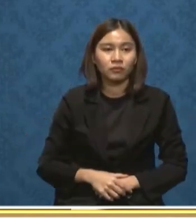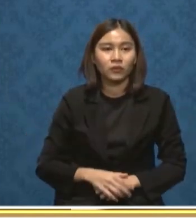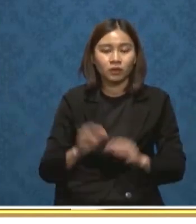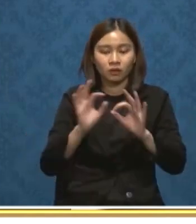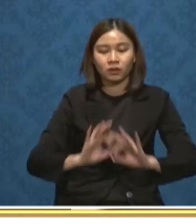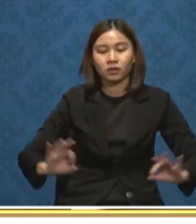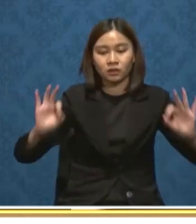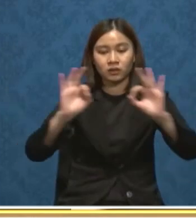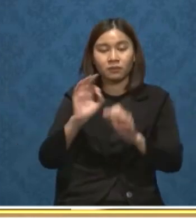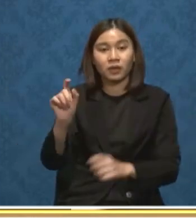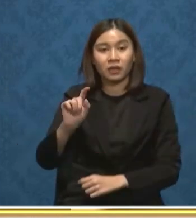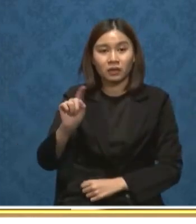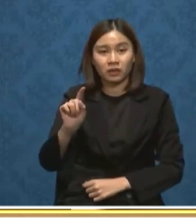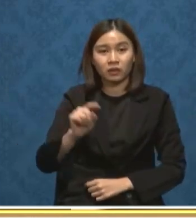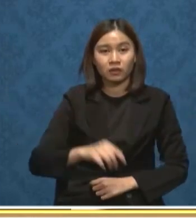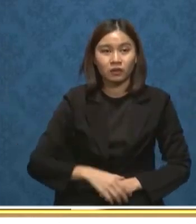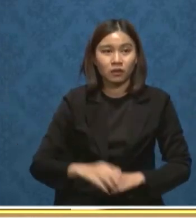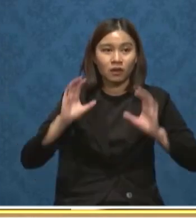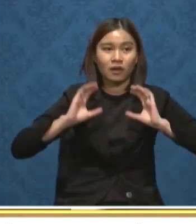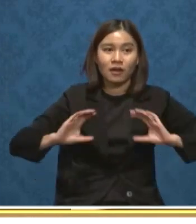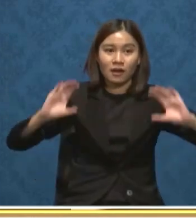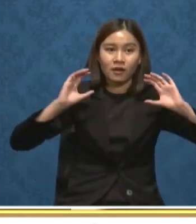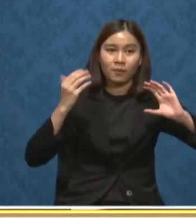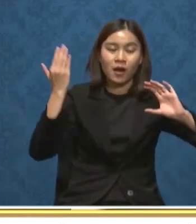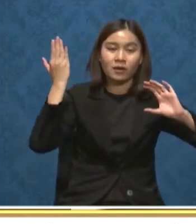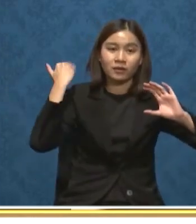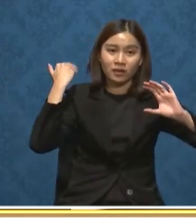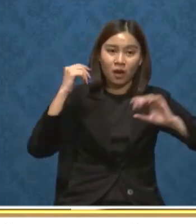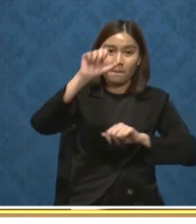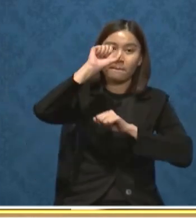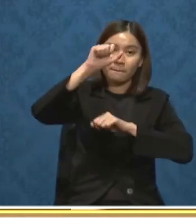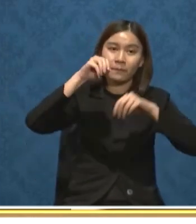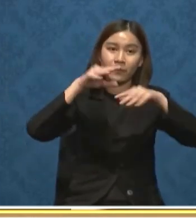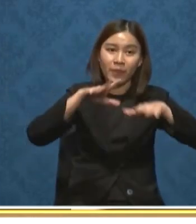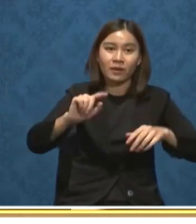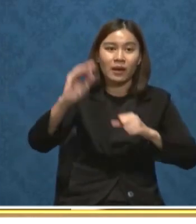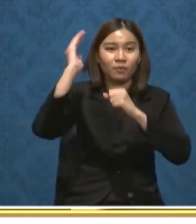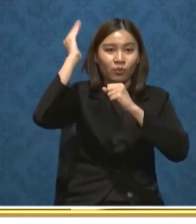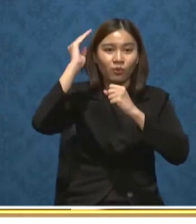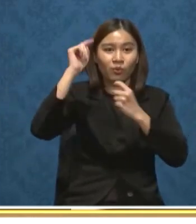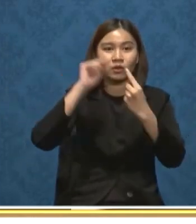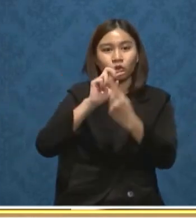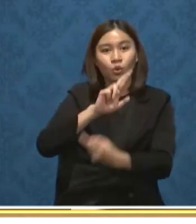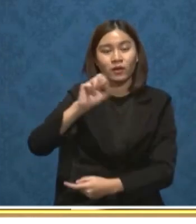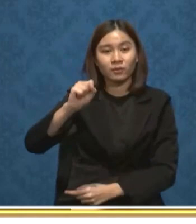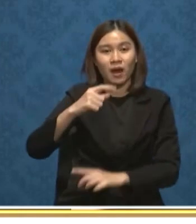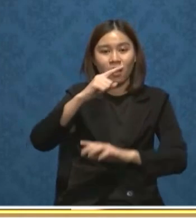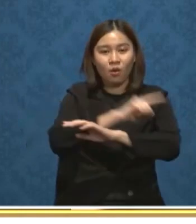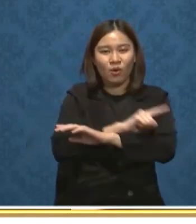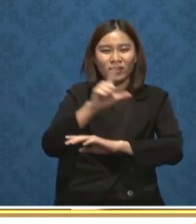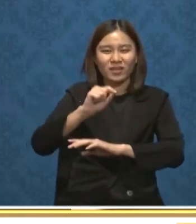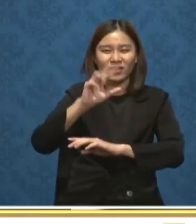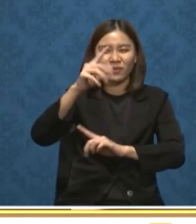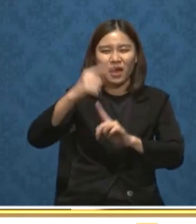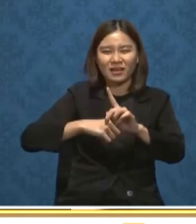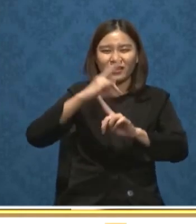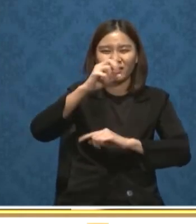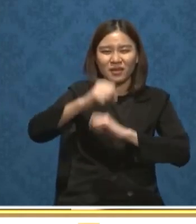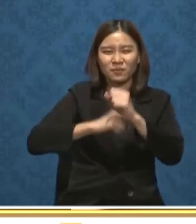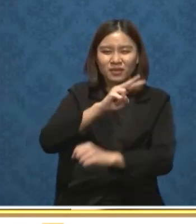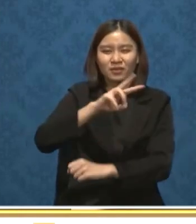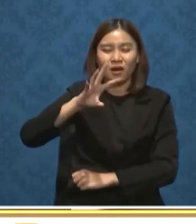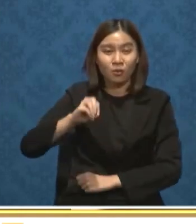ะที่สำคญที่สุดรัฐบาลที่แล้วเคยประกาศเอาไ้ แถลงต่รฐศพานะครับเมอวที่ 25 กร.26